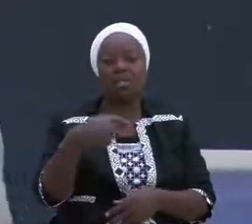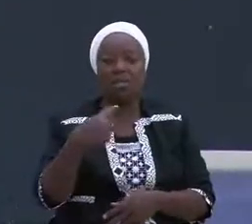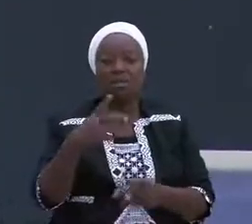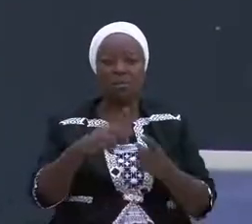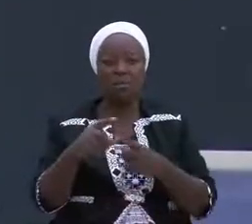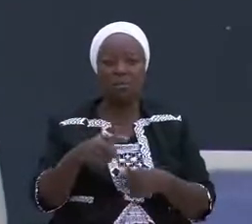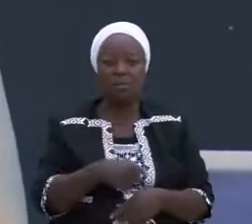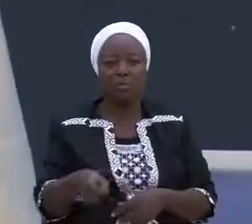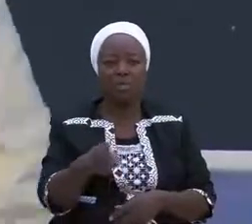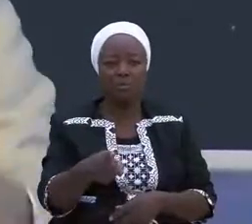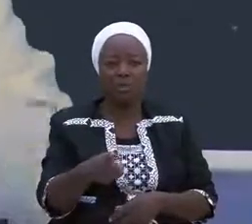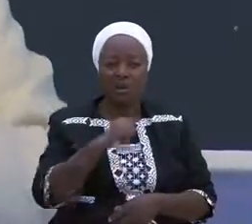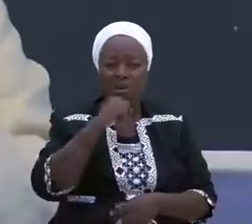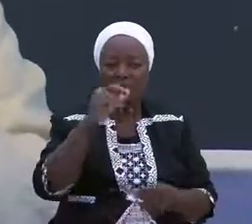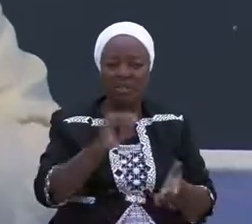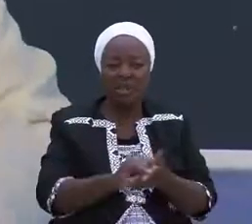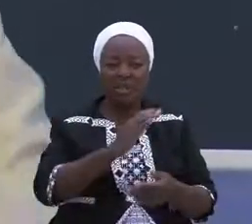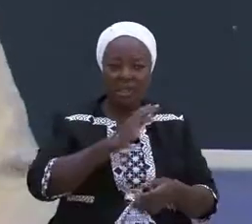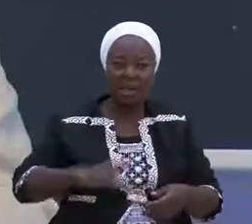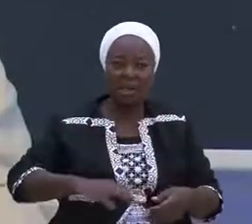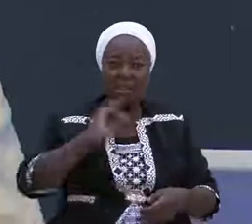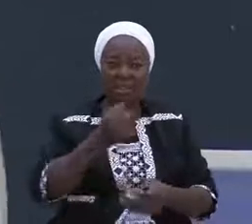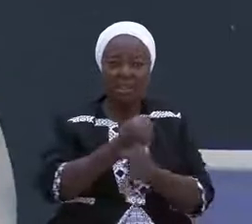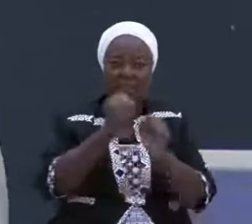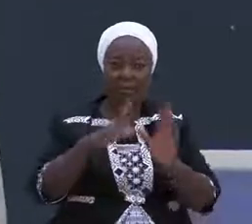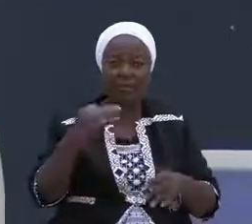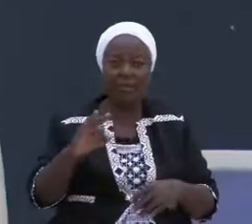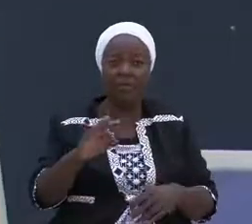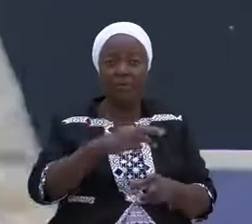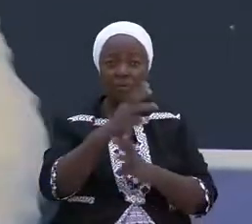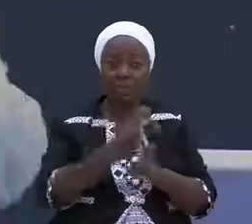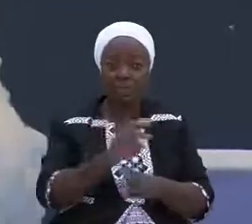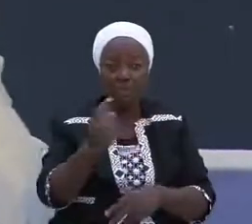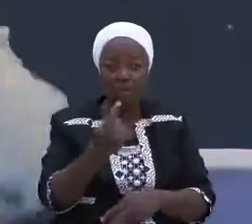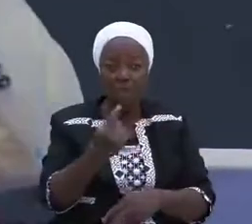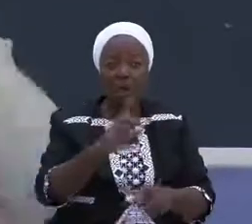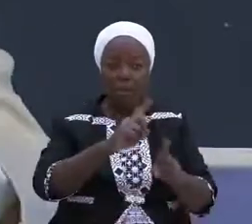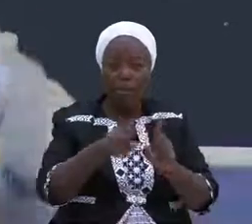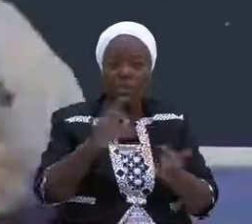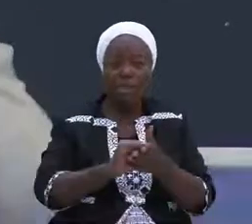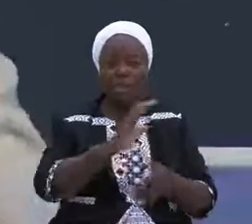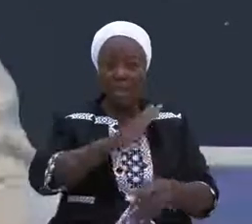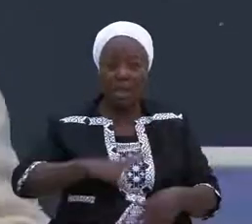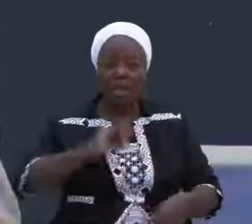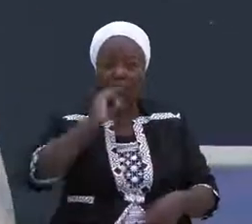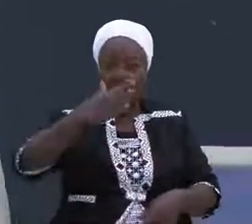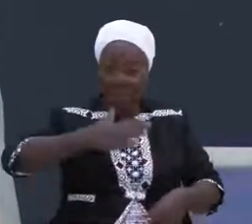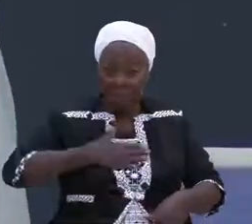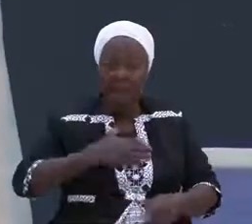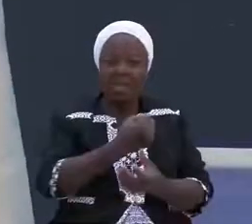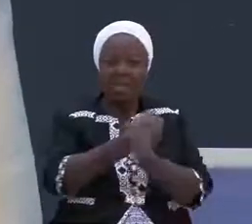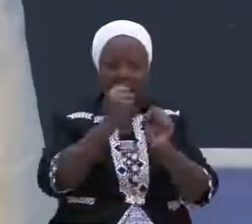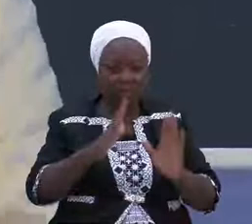C'est pas seulement que Christ est le sauveur du monde, Christ est mon sauveur. Non seulement que Christ est